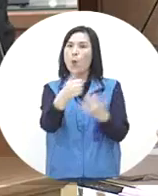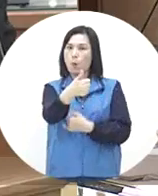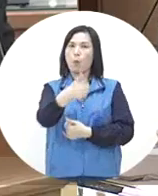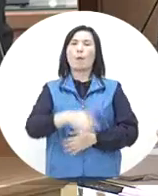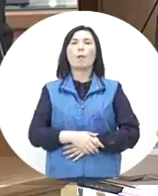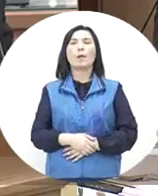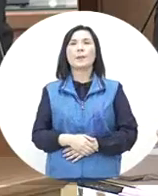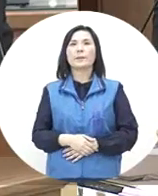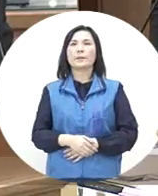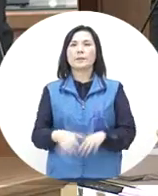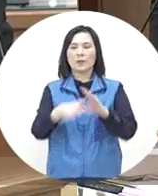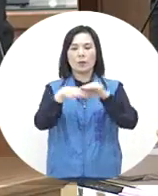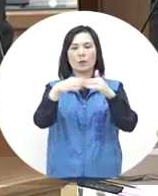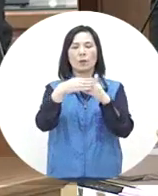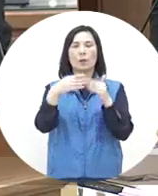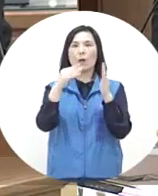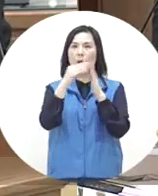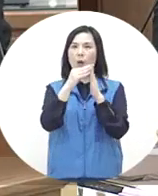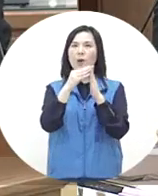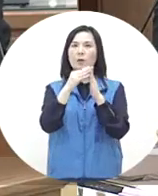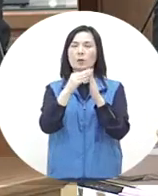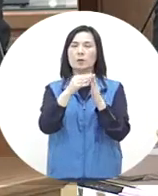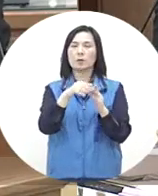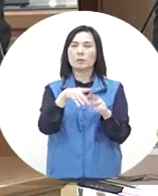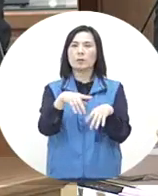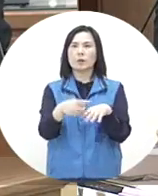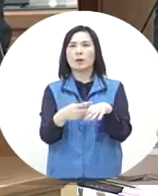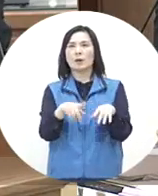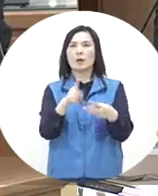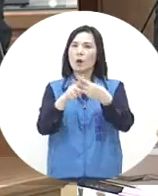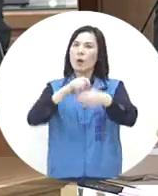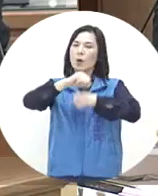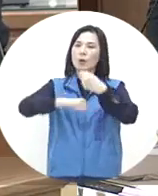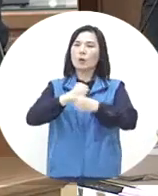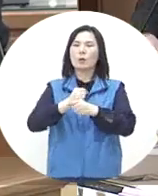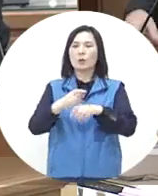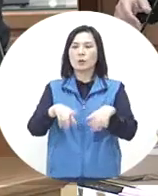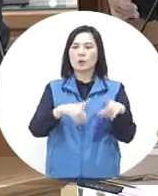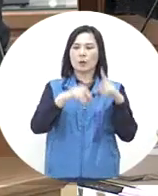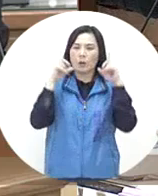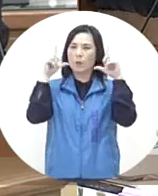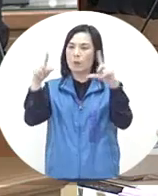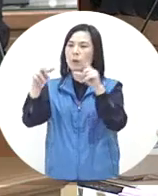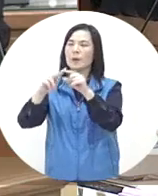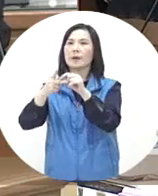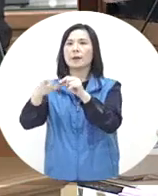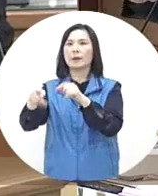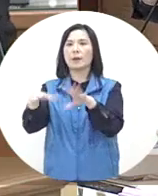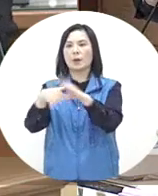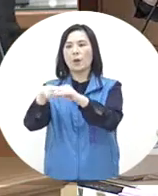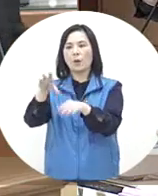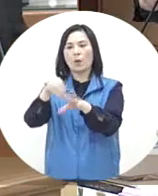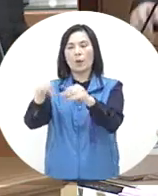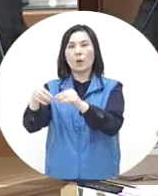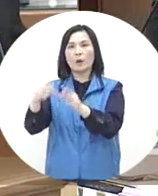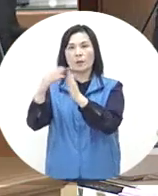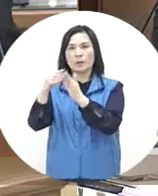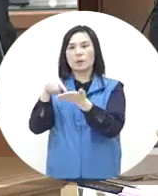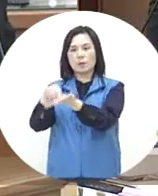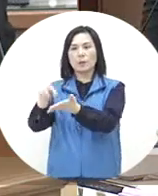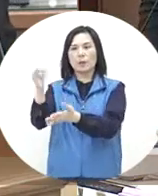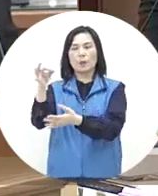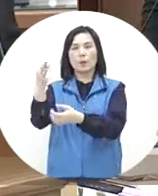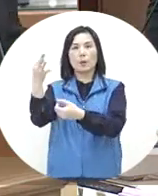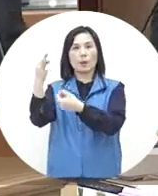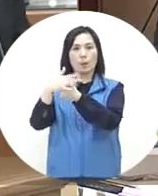经主动了，那别人讲，文老局主动过来协助去跟文主席申请古迹的保护的一块经费落来。啊，我先